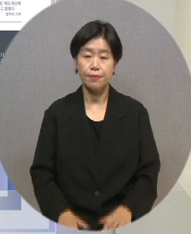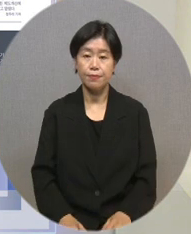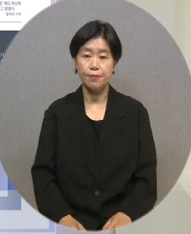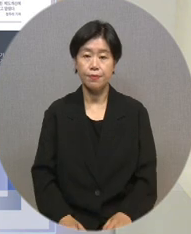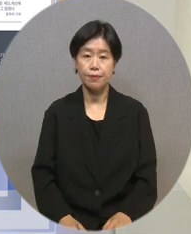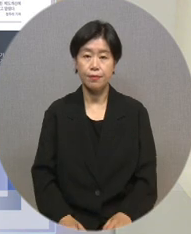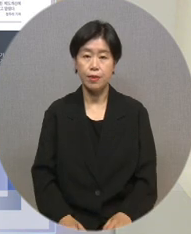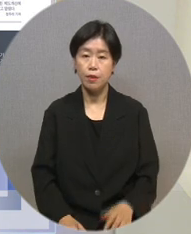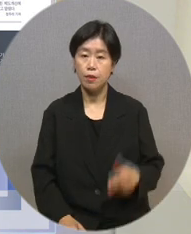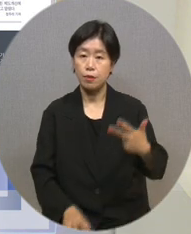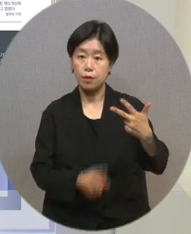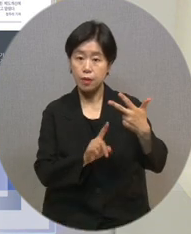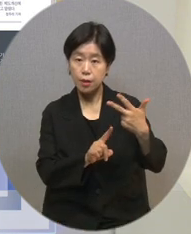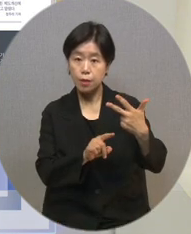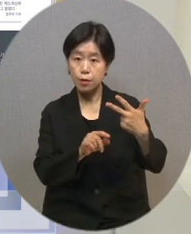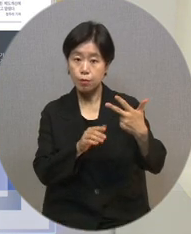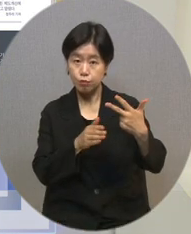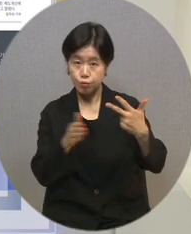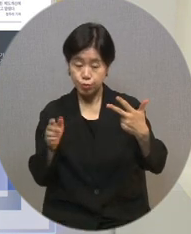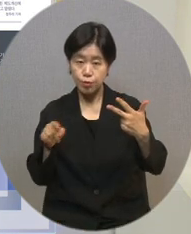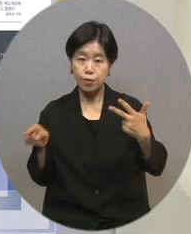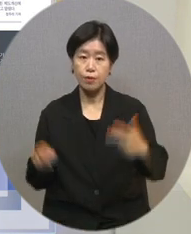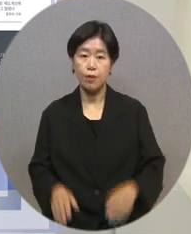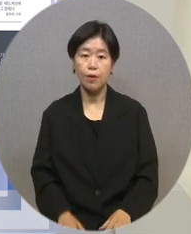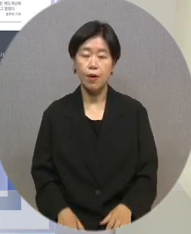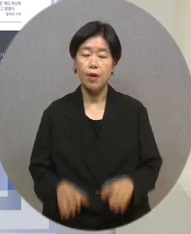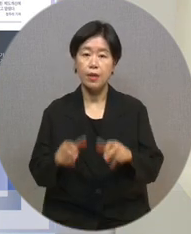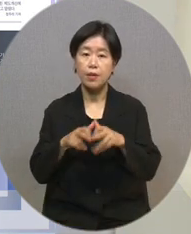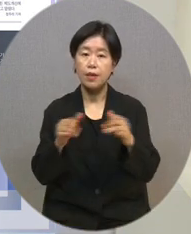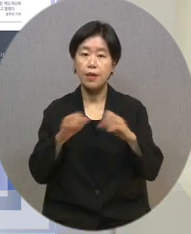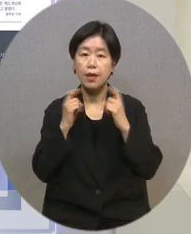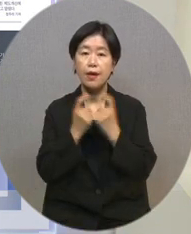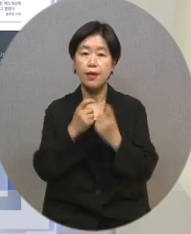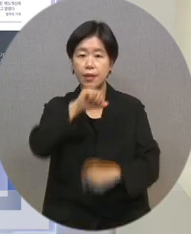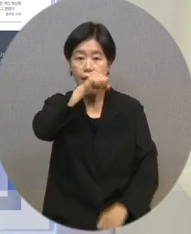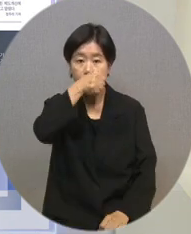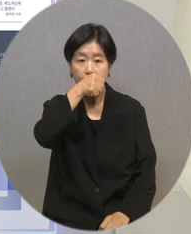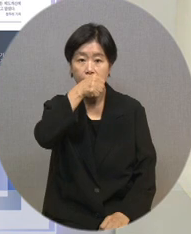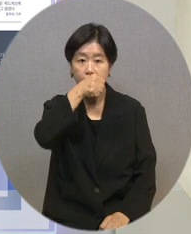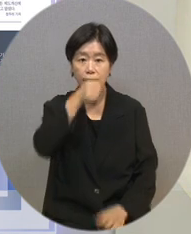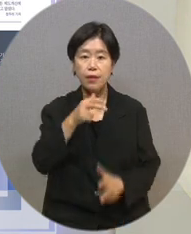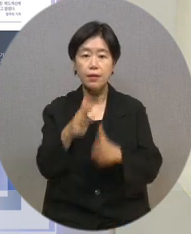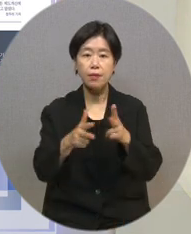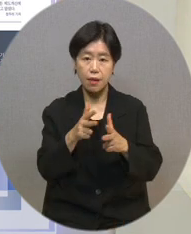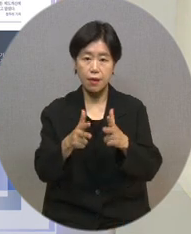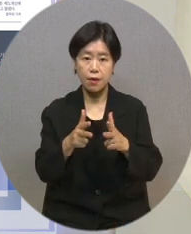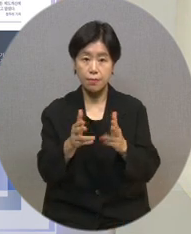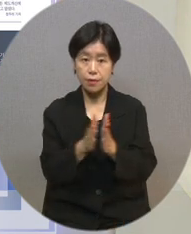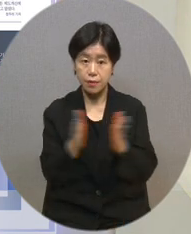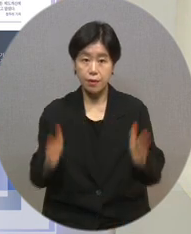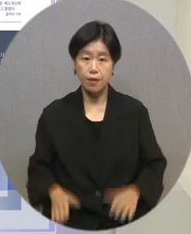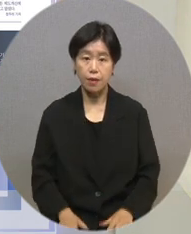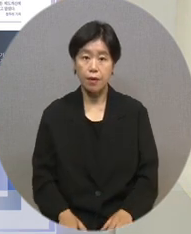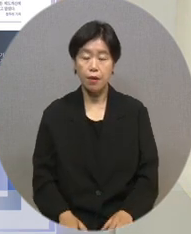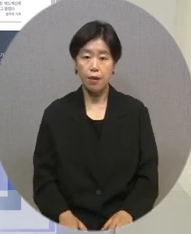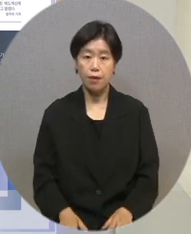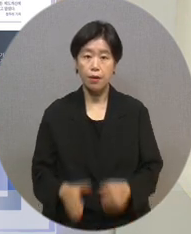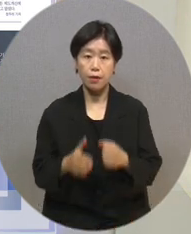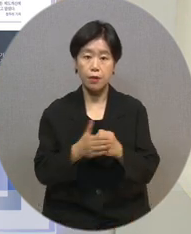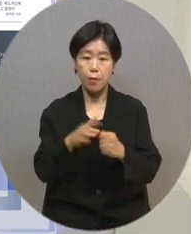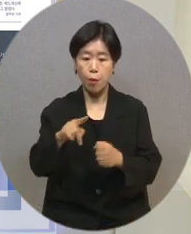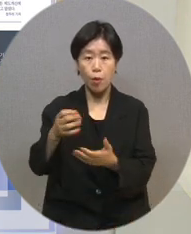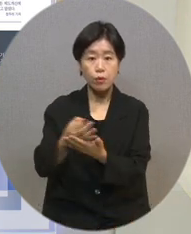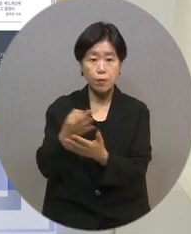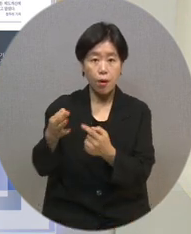지난 1일부터 장애인 개인 예산제 시범 사업에 참여하는 장애인들을 대상으로이 개인 예산 급여 이용이